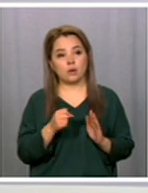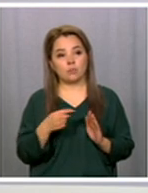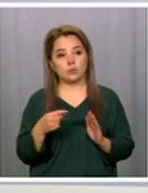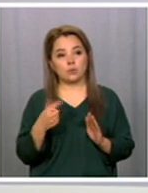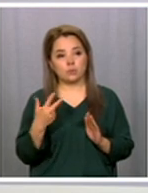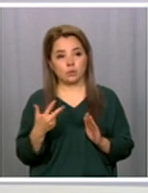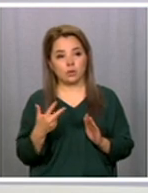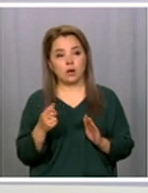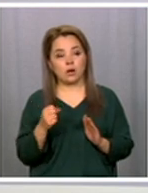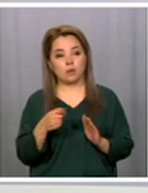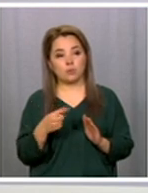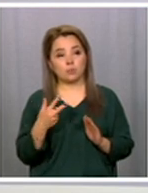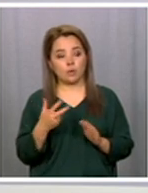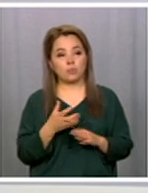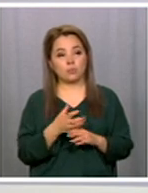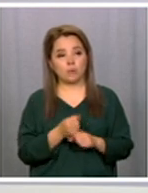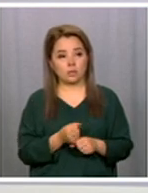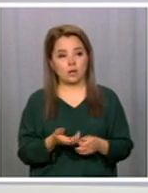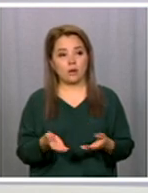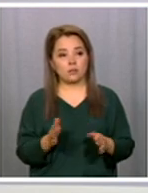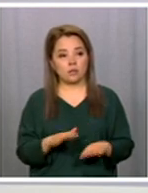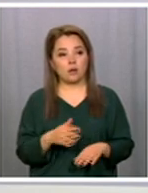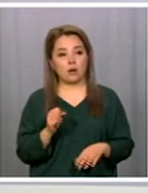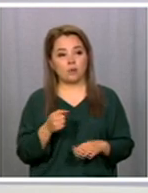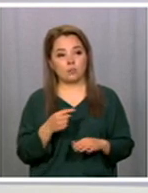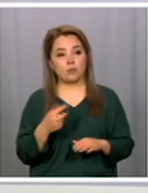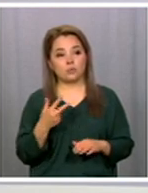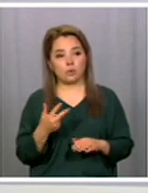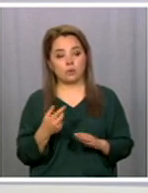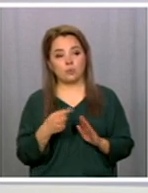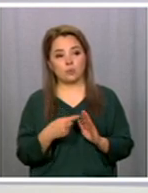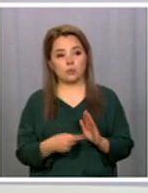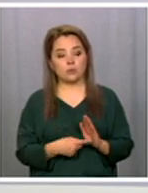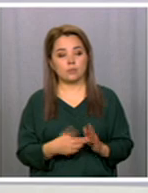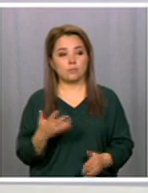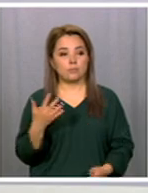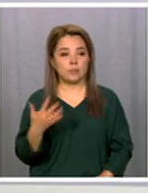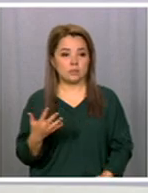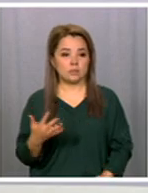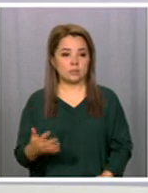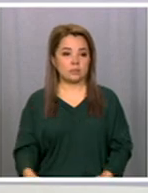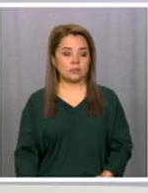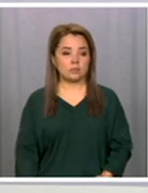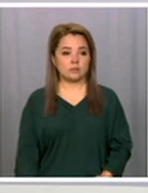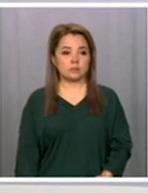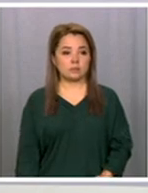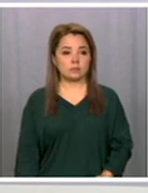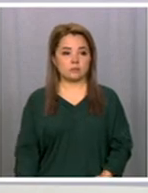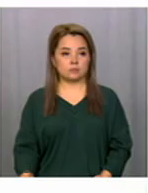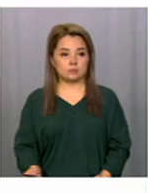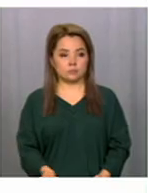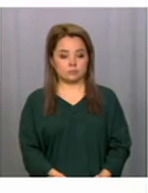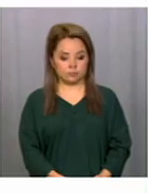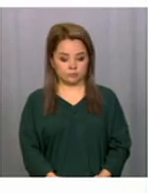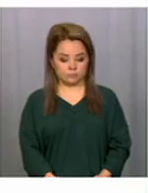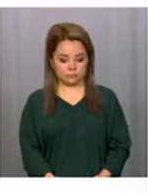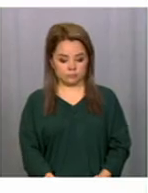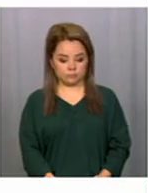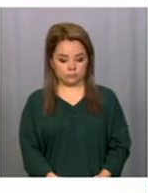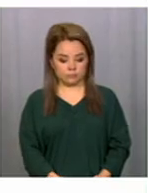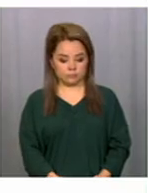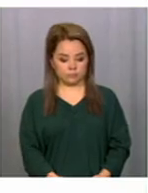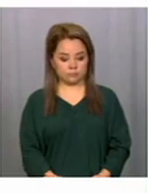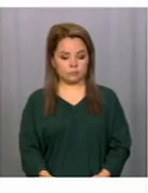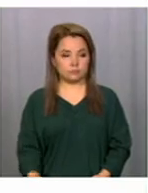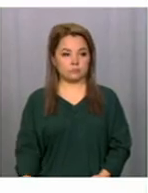3. Ал енді бөлшекті А минус 3-ке қысқартамыз. Сонда А минус 3 бөлінген 5. Жауабы